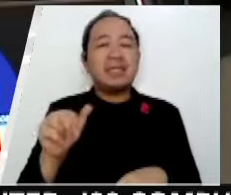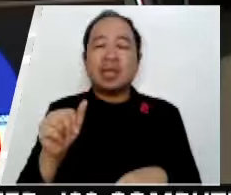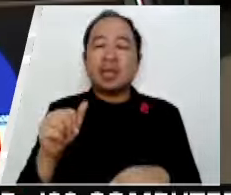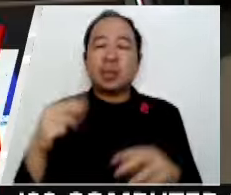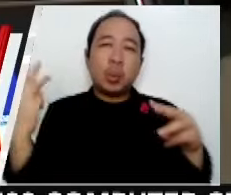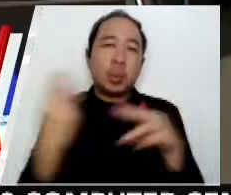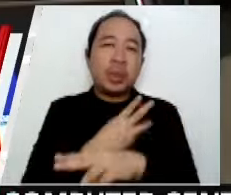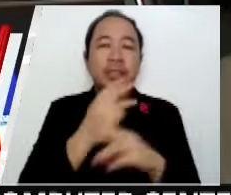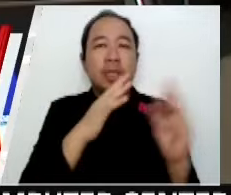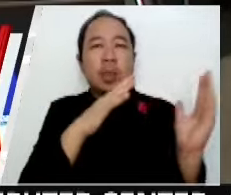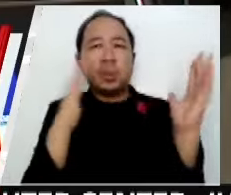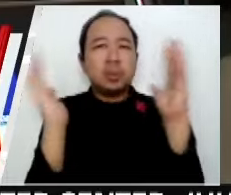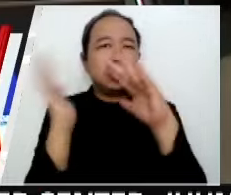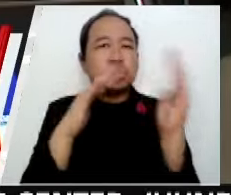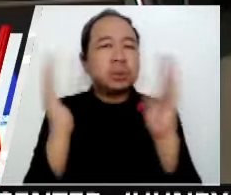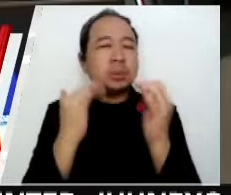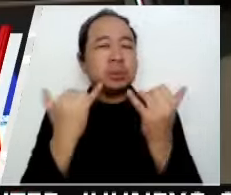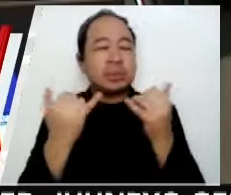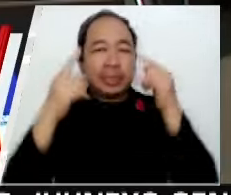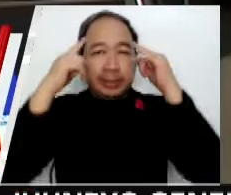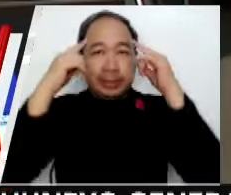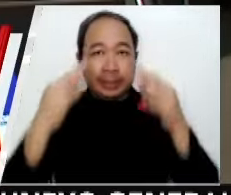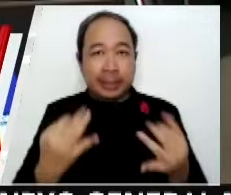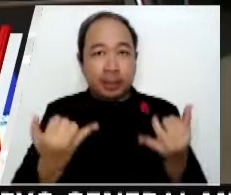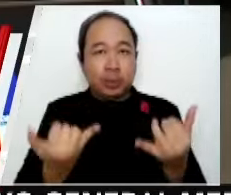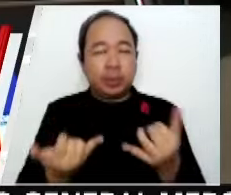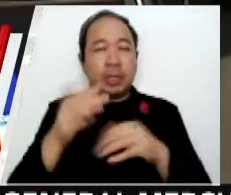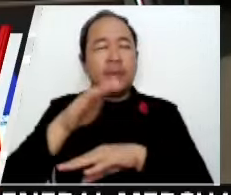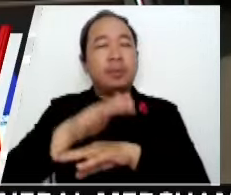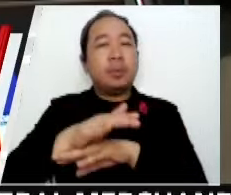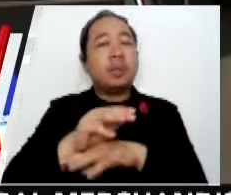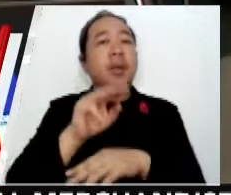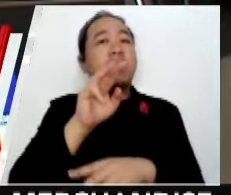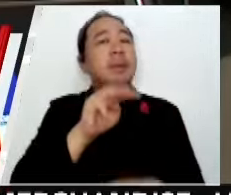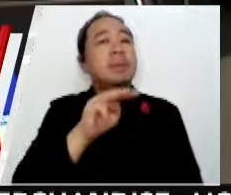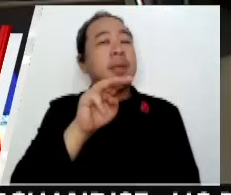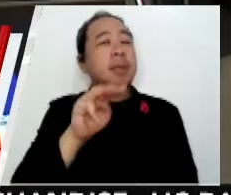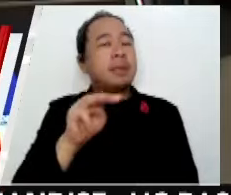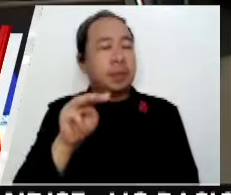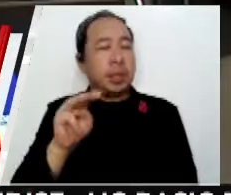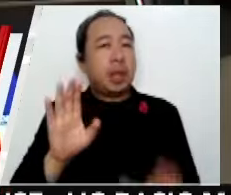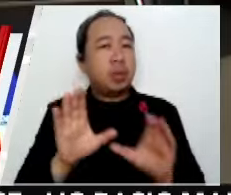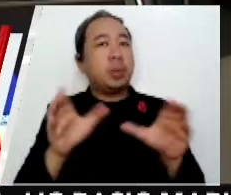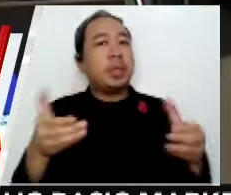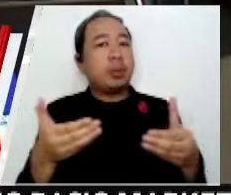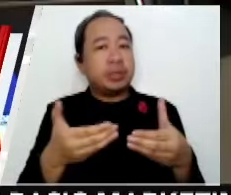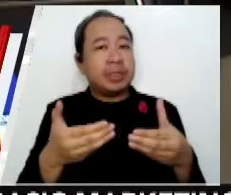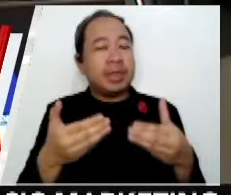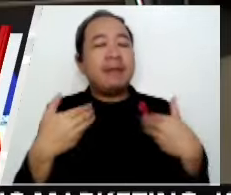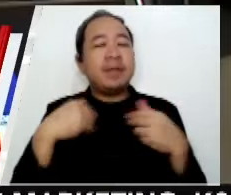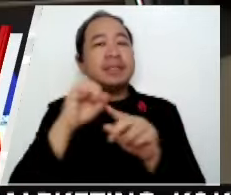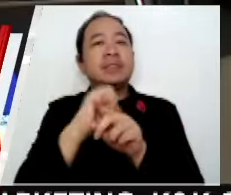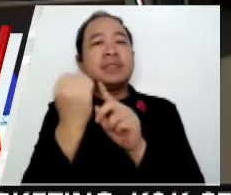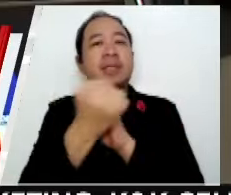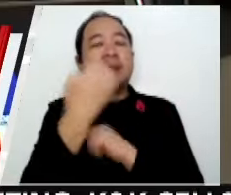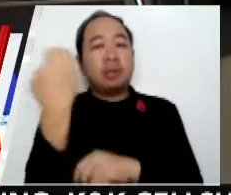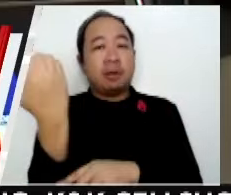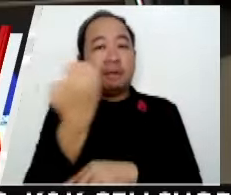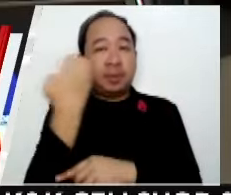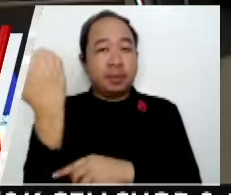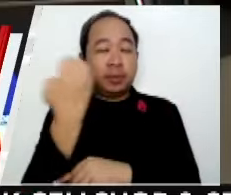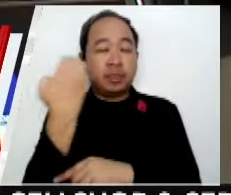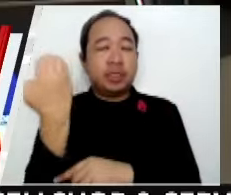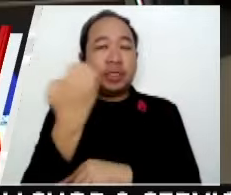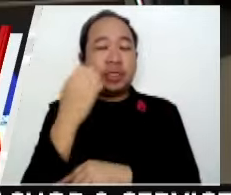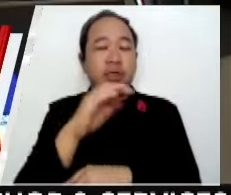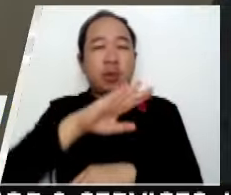ay dineklara na po ngayong hapon ng Metro Manila Council na isailalim sa state of calamity ang buong National Capital